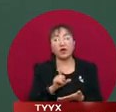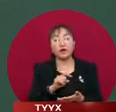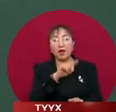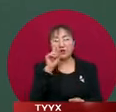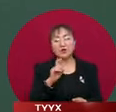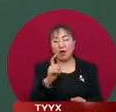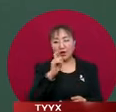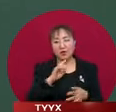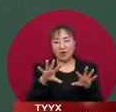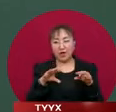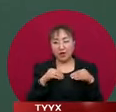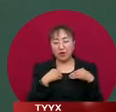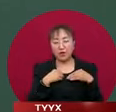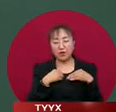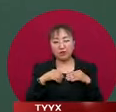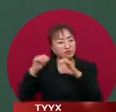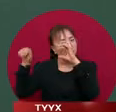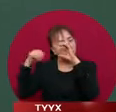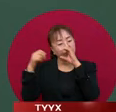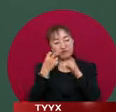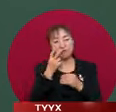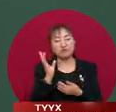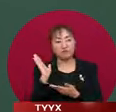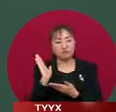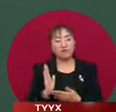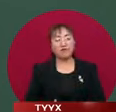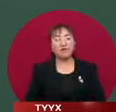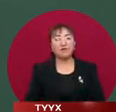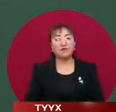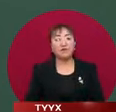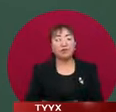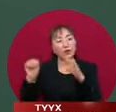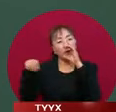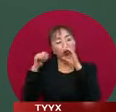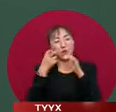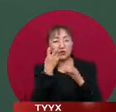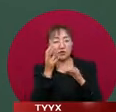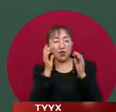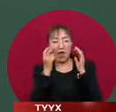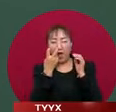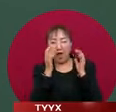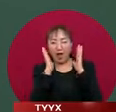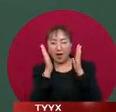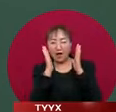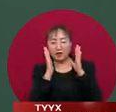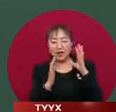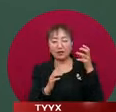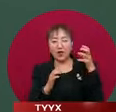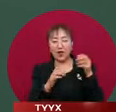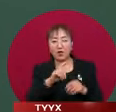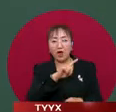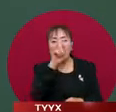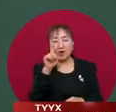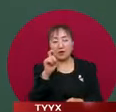бүгдээрээ дараах бяцхан видеог үзэх нэ. За, видео хичээлээ үзэхдээ анхааралтай 5 асуултандаа хариулт